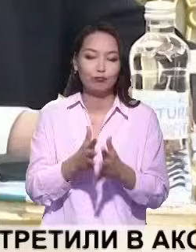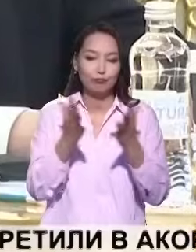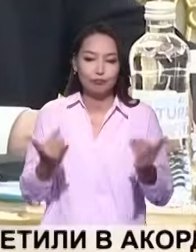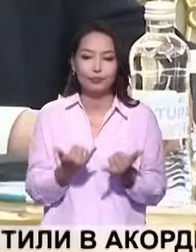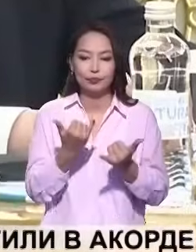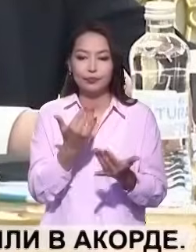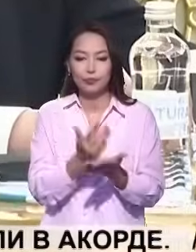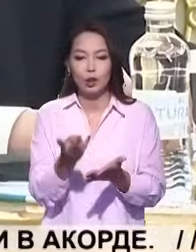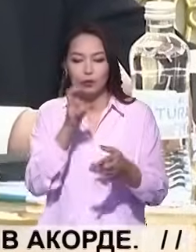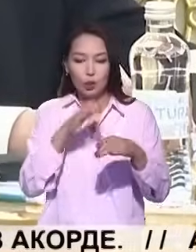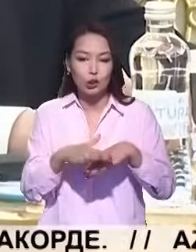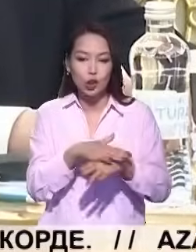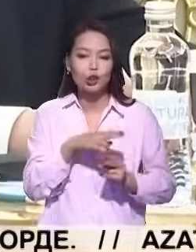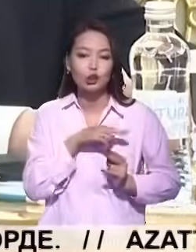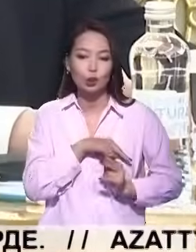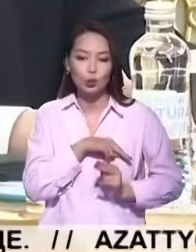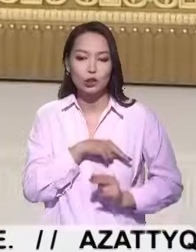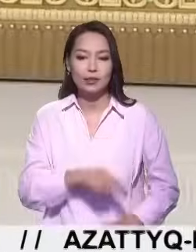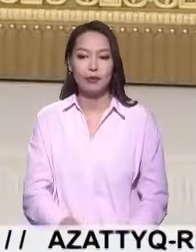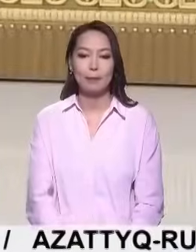состояние двустороннего сотрудничества.